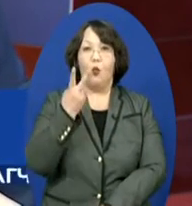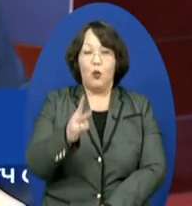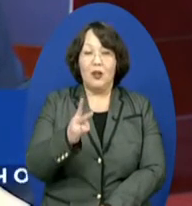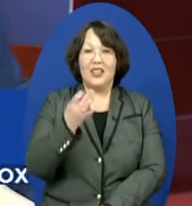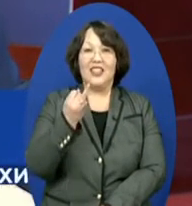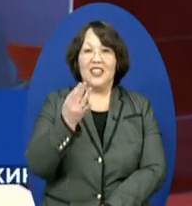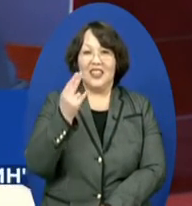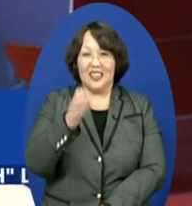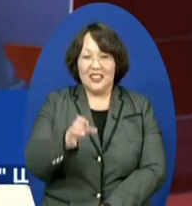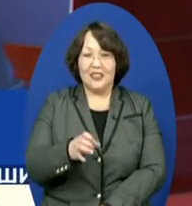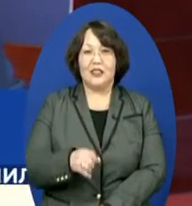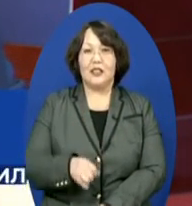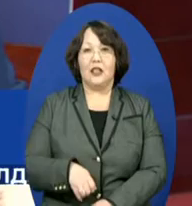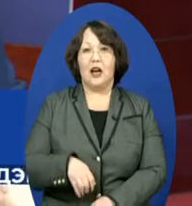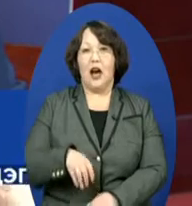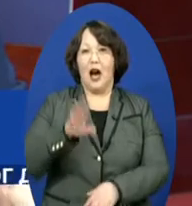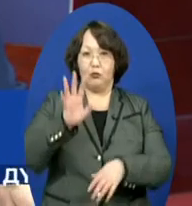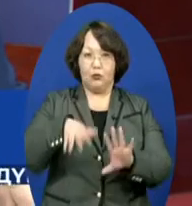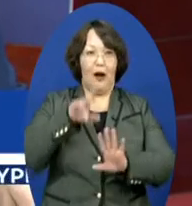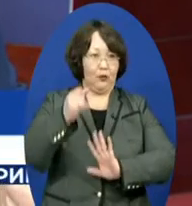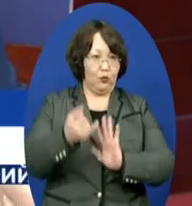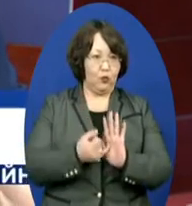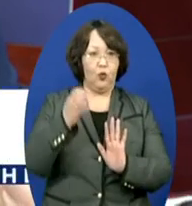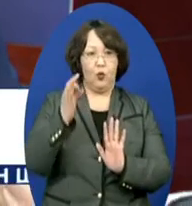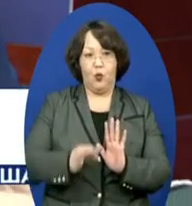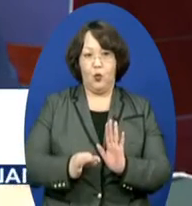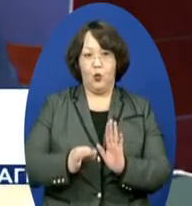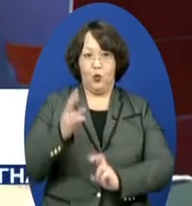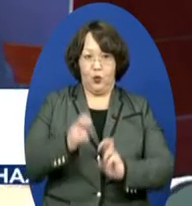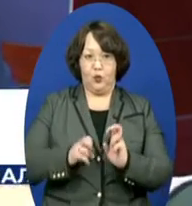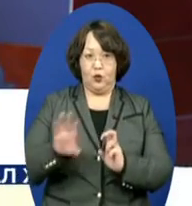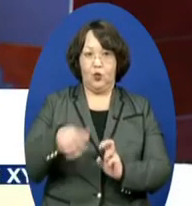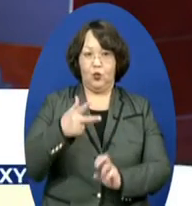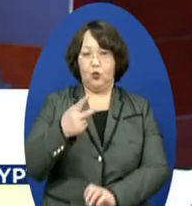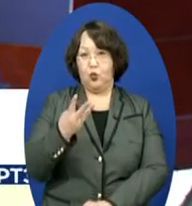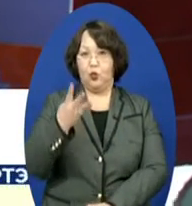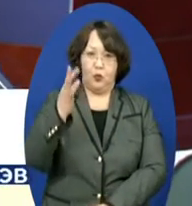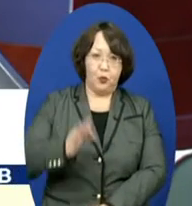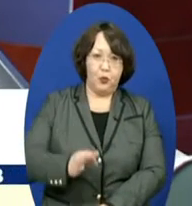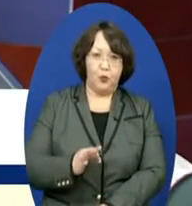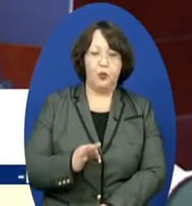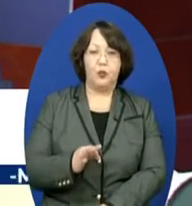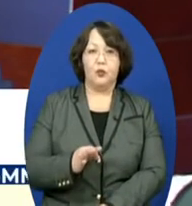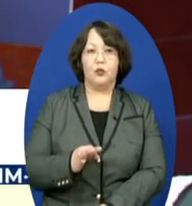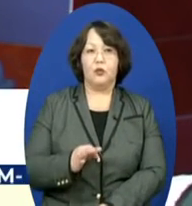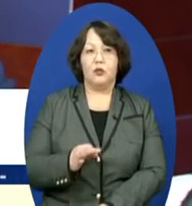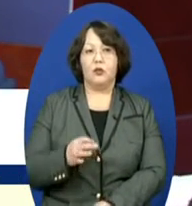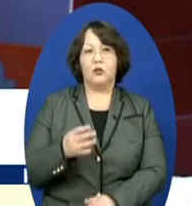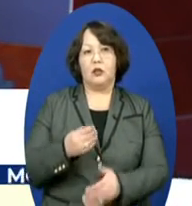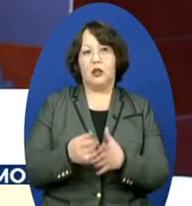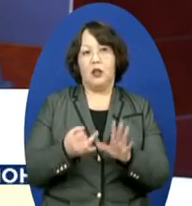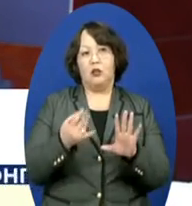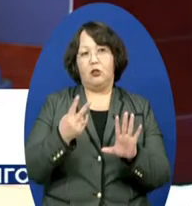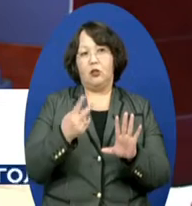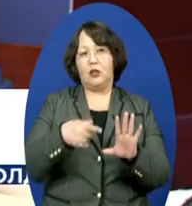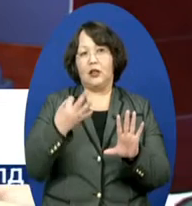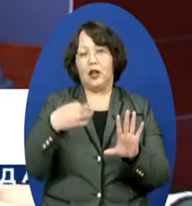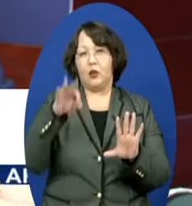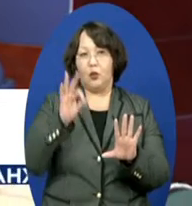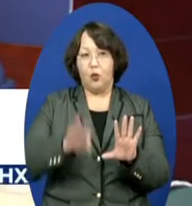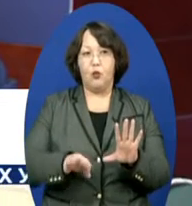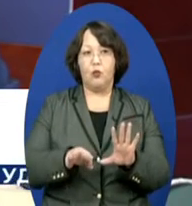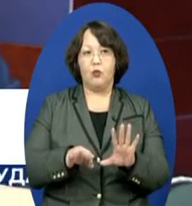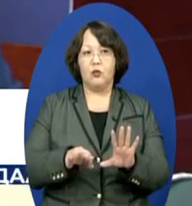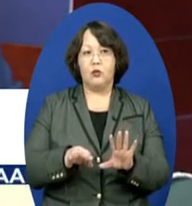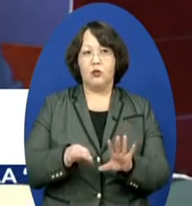бол за 15-6 хувиар нэмэгдсэн. Үйлдвэрлэгч үнийн индекс 34 хувиар, цэвэр бохирсны үн бол 72-80 гаруй хувиар